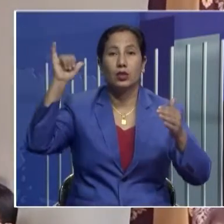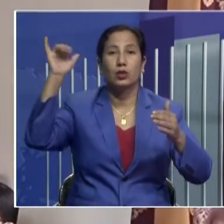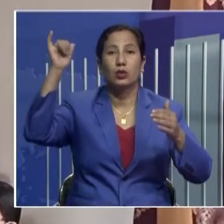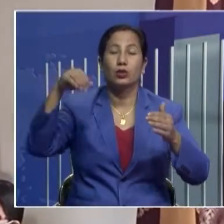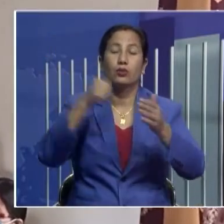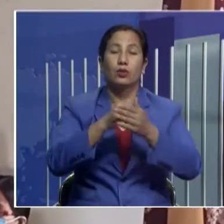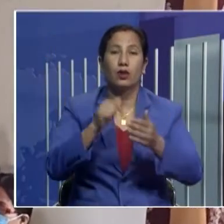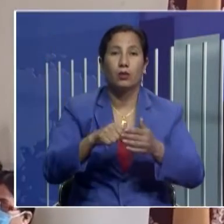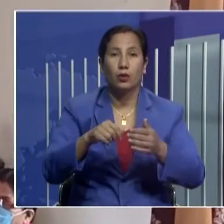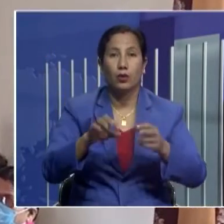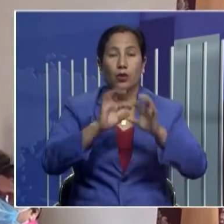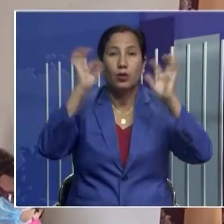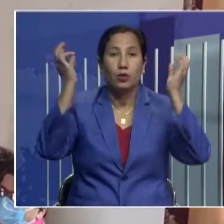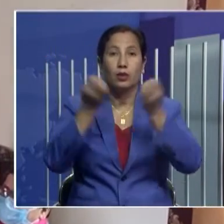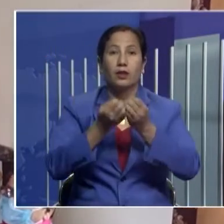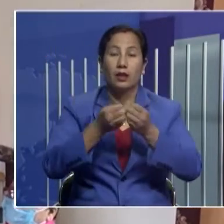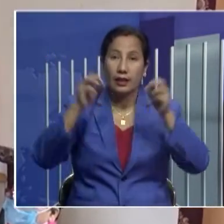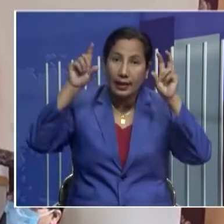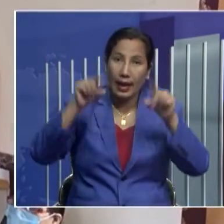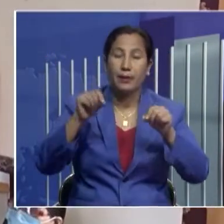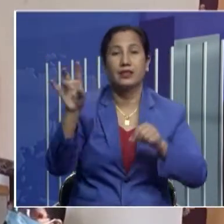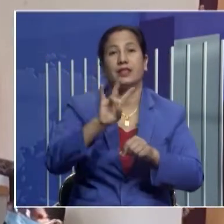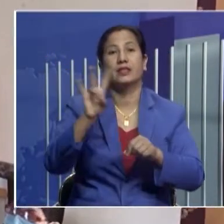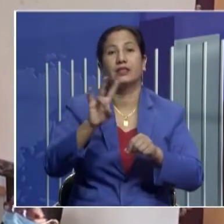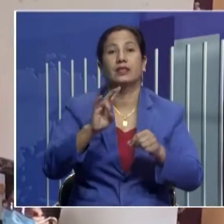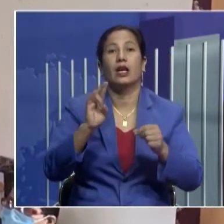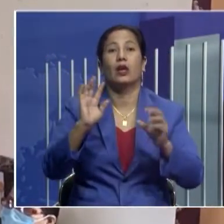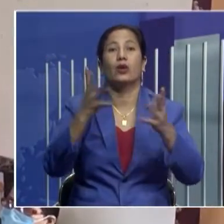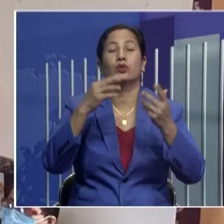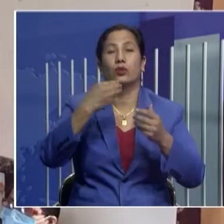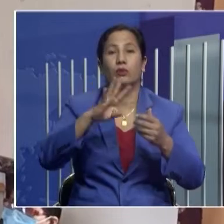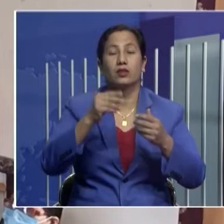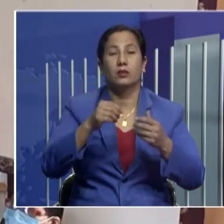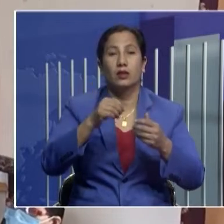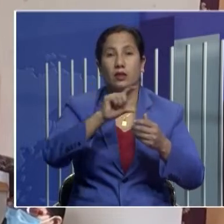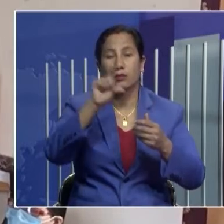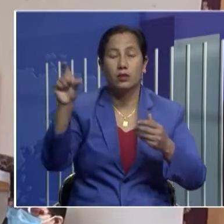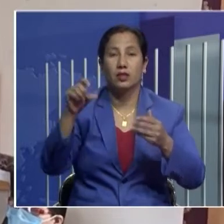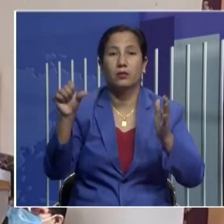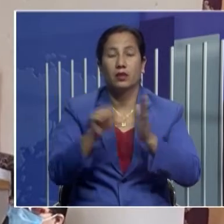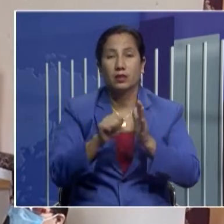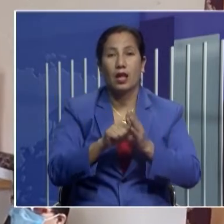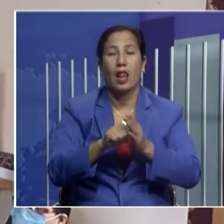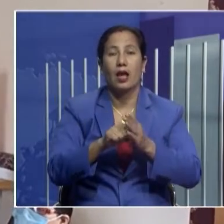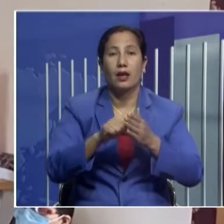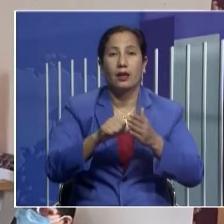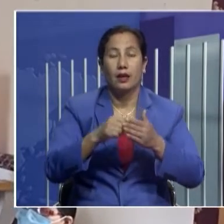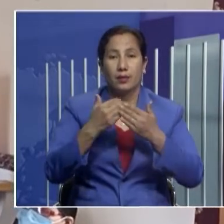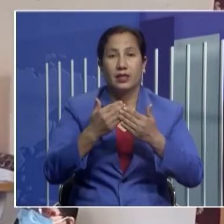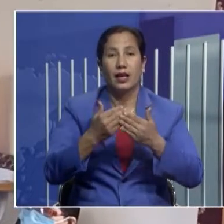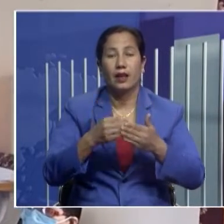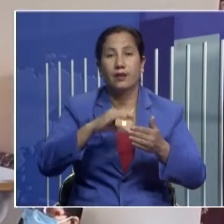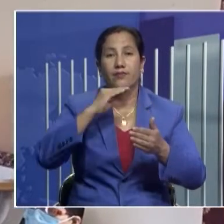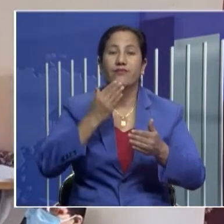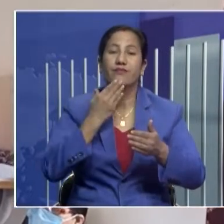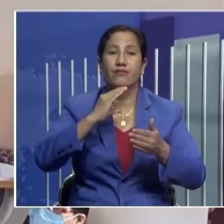अबको समाजका लागि आवश्यक शिक्षा प्रणाली कस्तो हुनुपर्छ भन्ने लगायतका विषयमा जिल्ला स्थित विद्यालय क्याम्पस राजनैतिक दलका प्रमुख